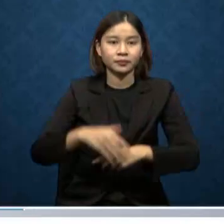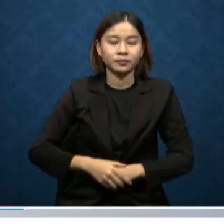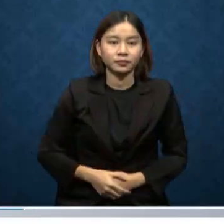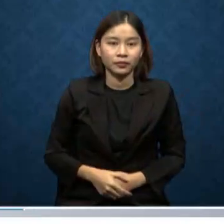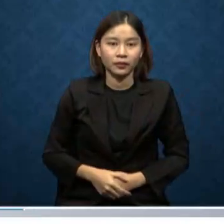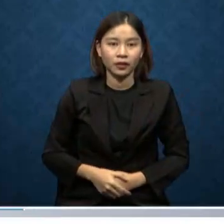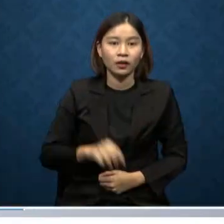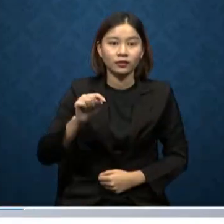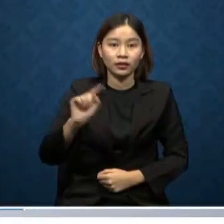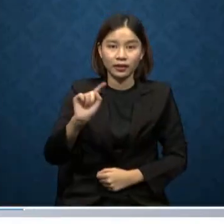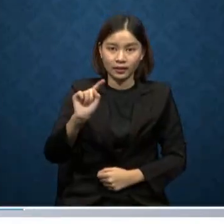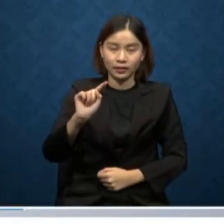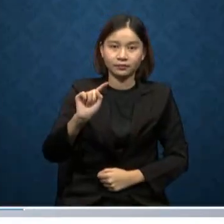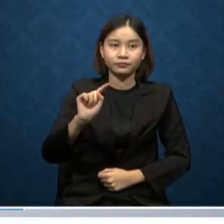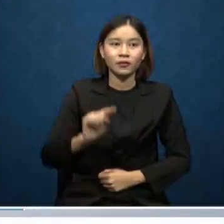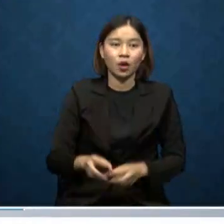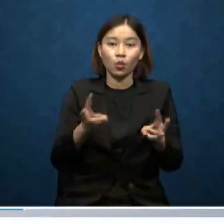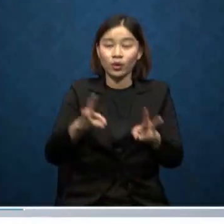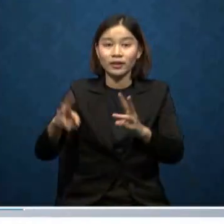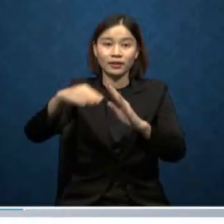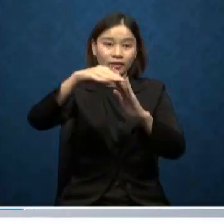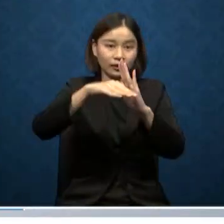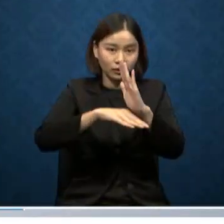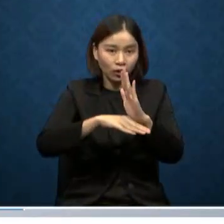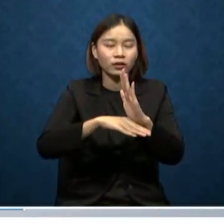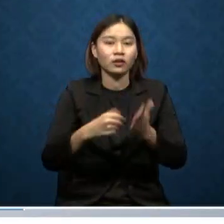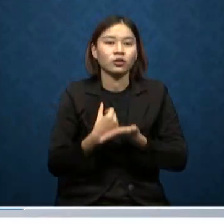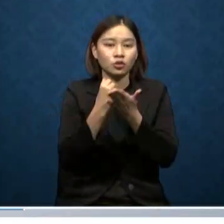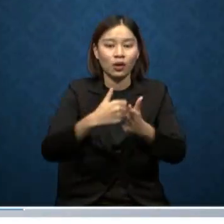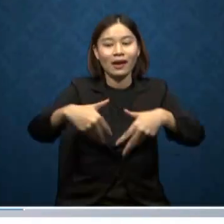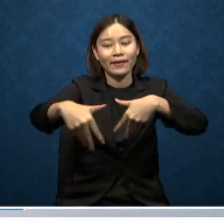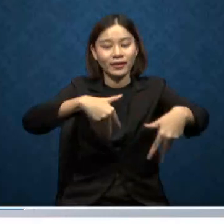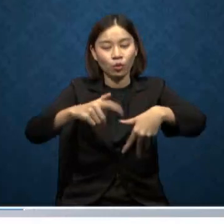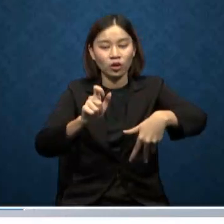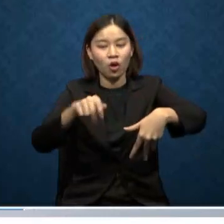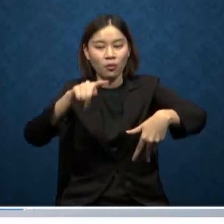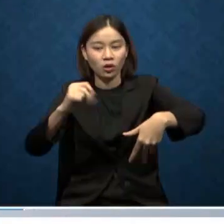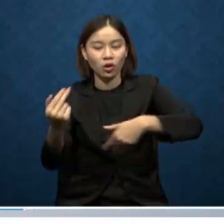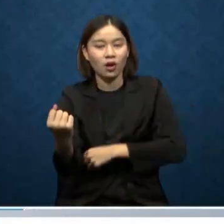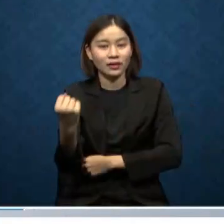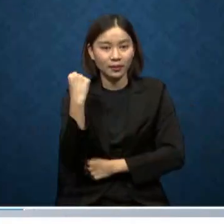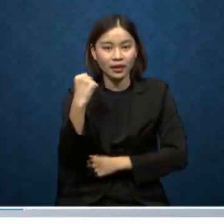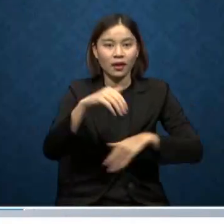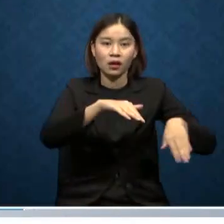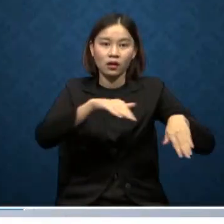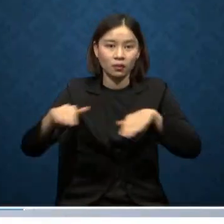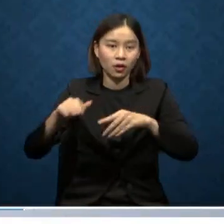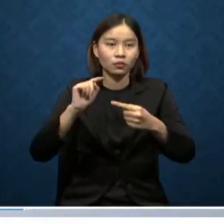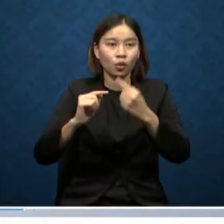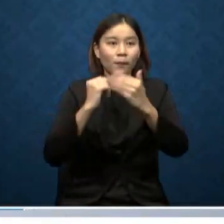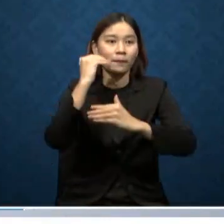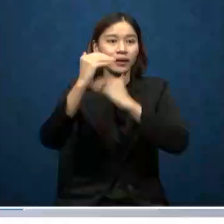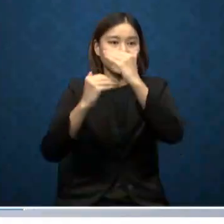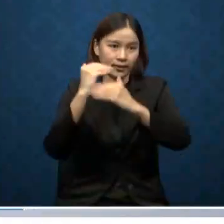ซึ่ตรงจุดนี้ก็เป็นโกนไรซึ่จะทำให้ท้องถิ้นมความเข้มแข็มีความพ้อมในการที่จะเดินหน้